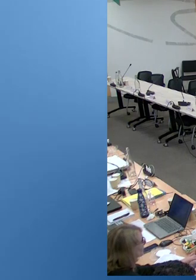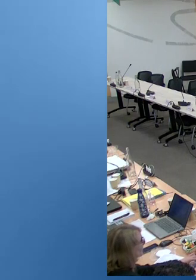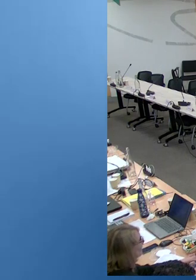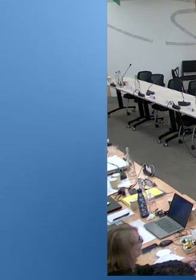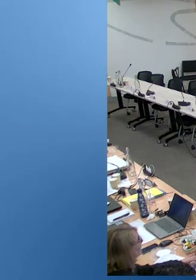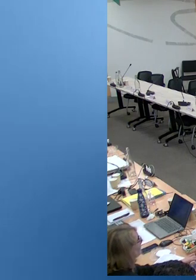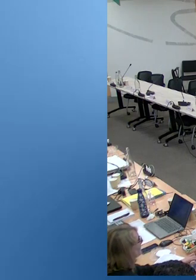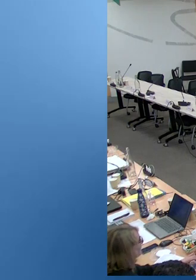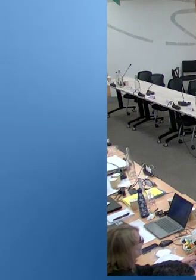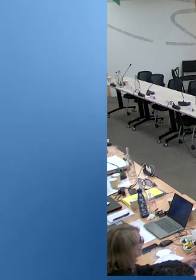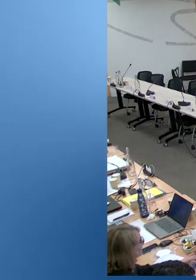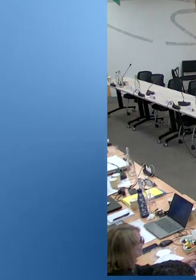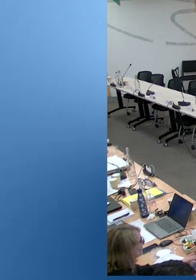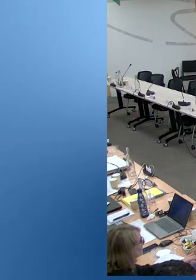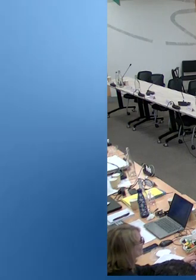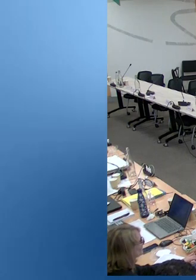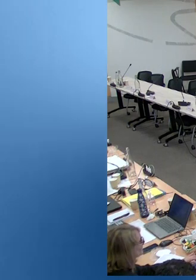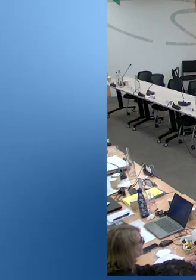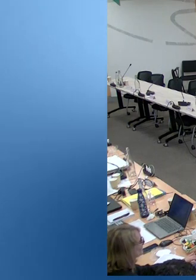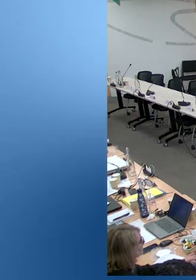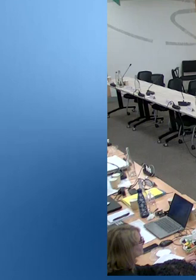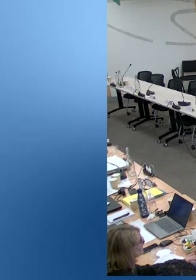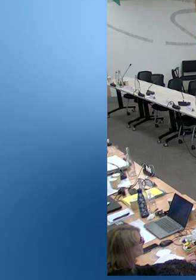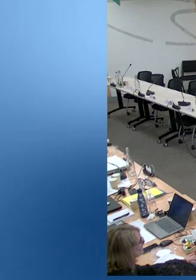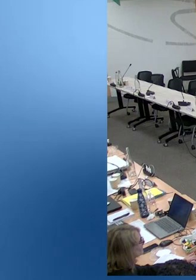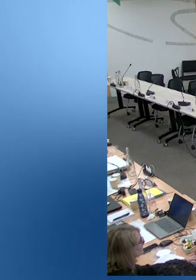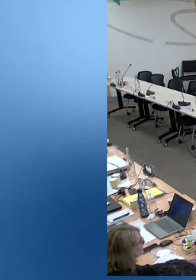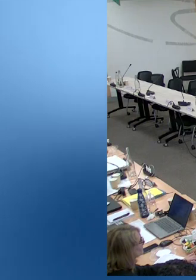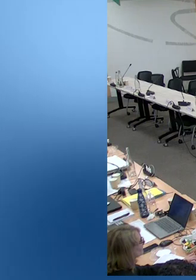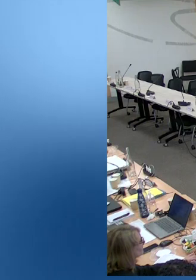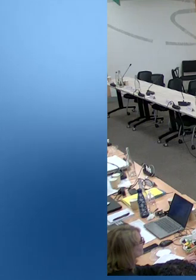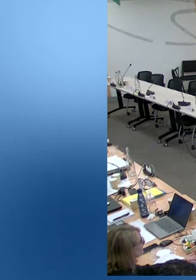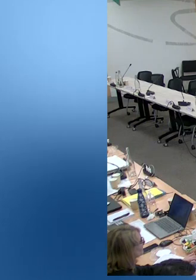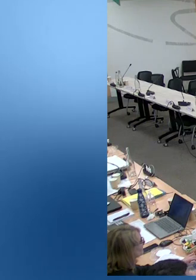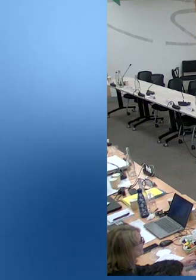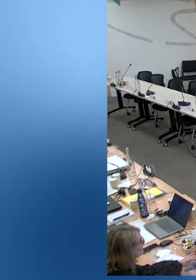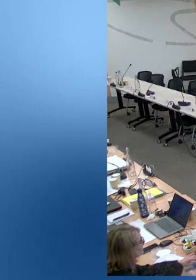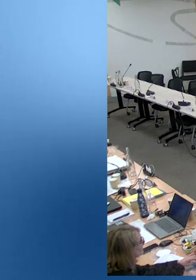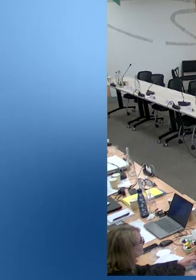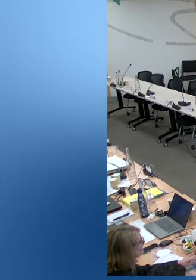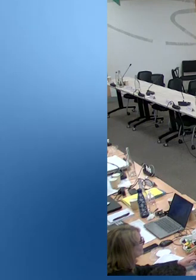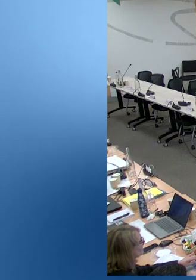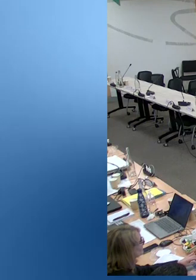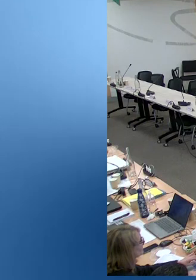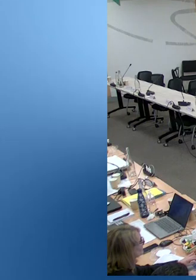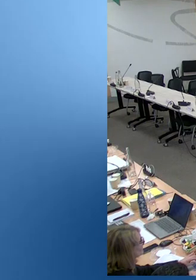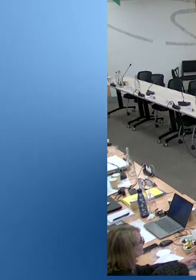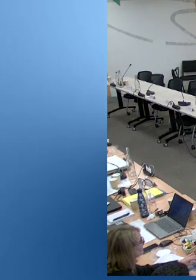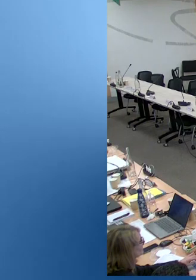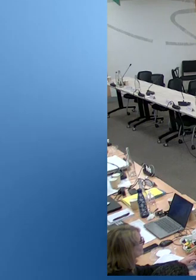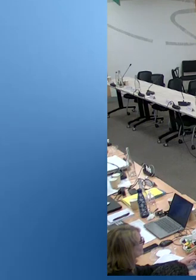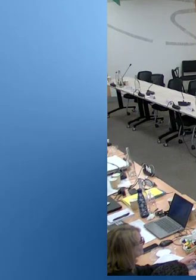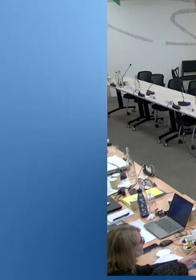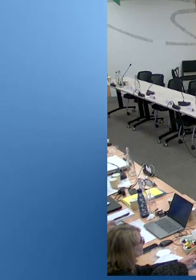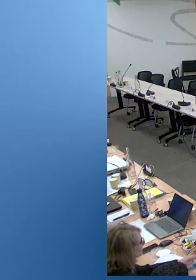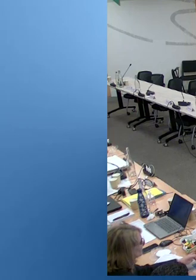de Noël j'ai évidemment refusé cette intervention sinon nos conseils municipaux seraient interrompus par